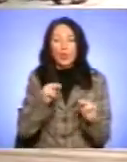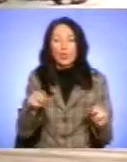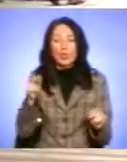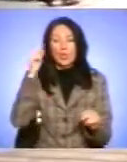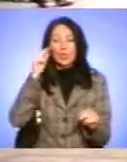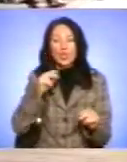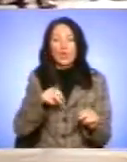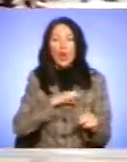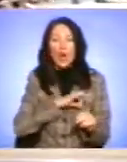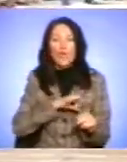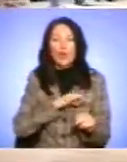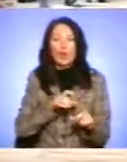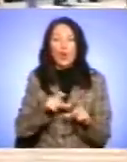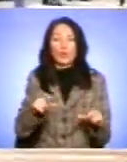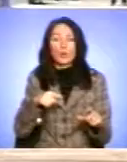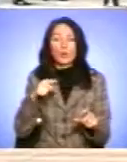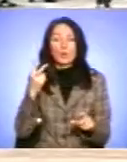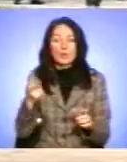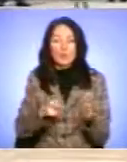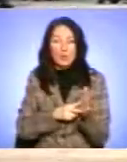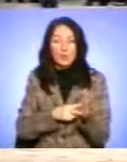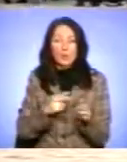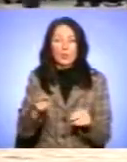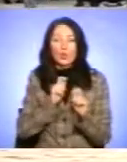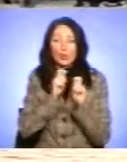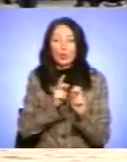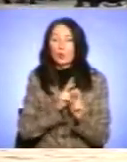навчально-виховного комплексу номер 7. Без подарунка не